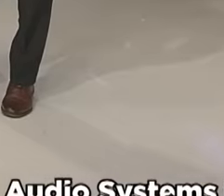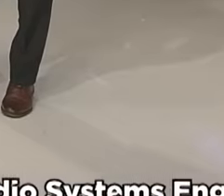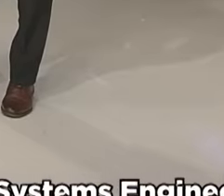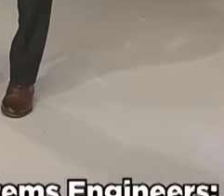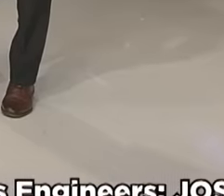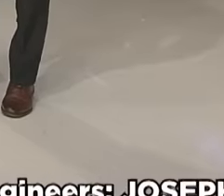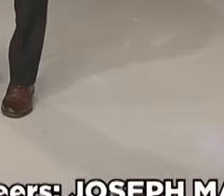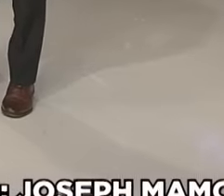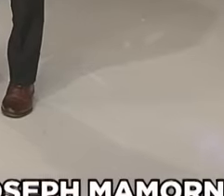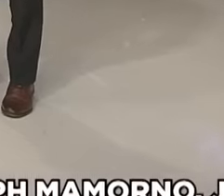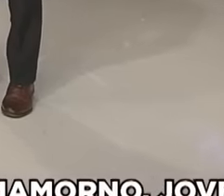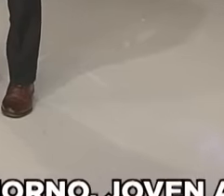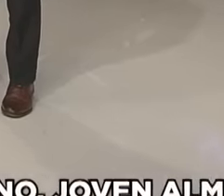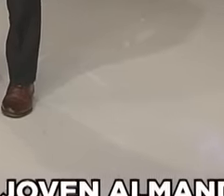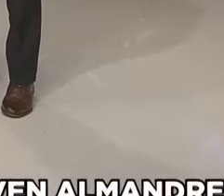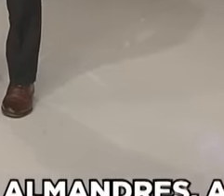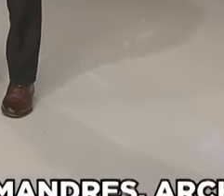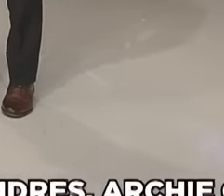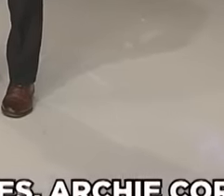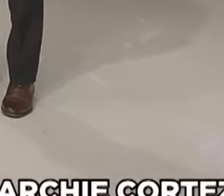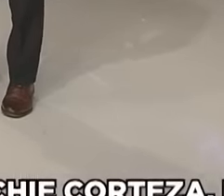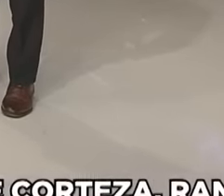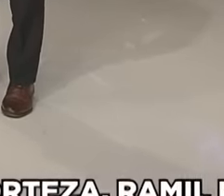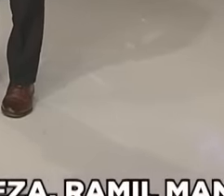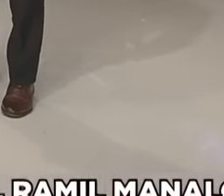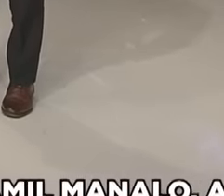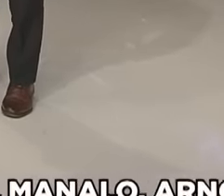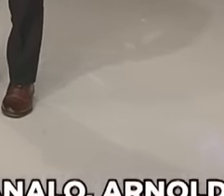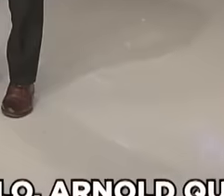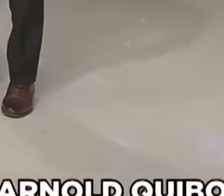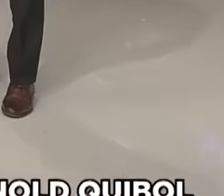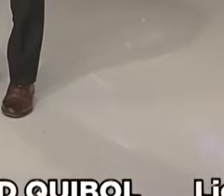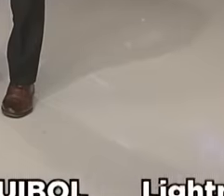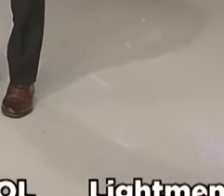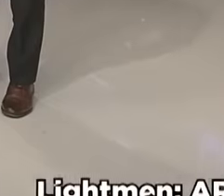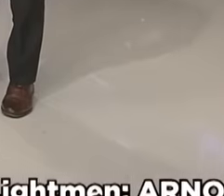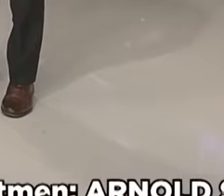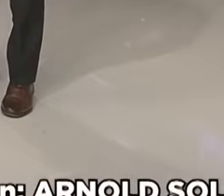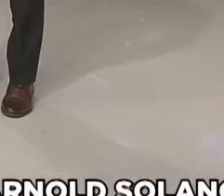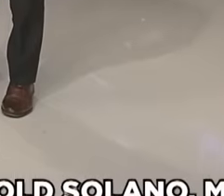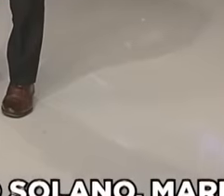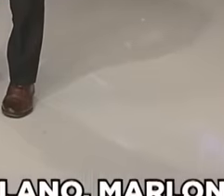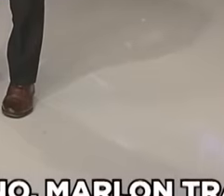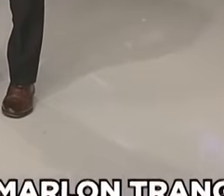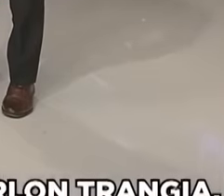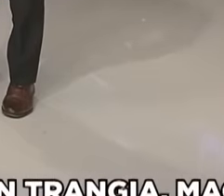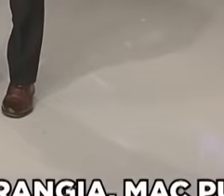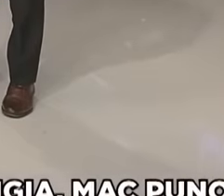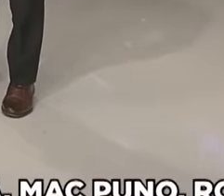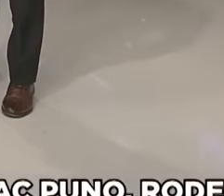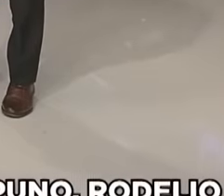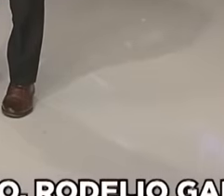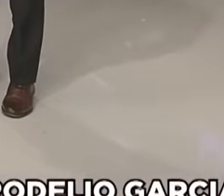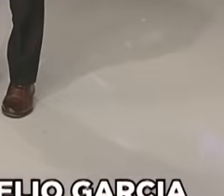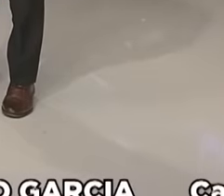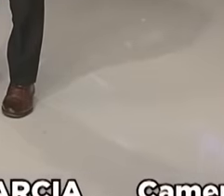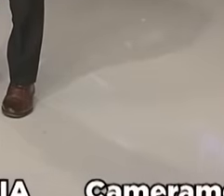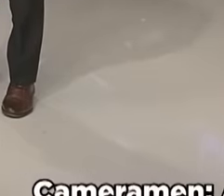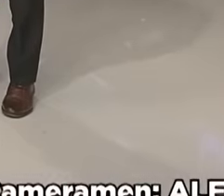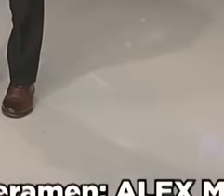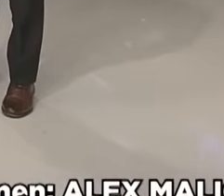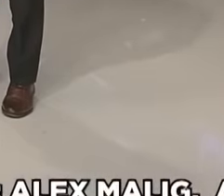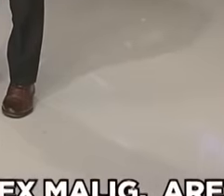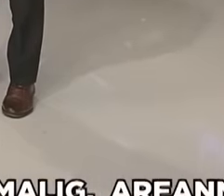buti naman. Kasi parang yung inviting, ano eh. Ano to, yung Halloween? Pang-Halloween. Pag-November 1, pang-Halloween. Ano ka ba? Eh, ikaw si